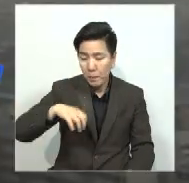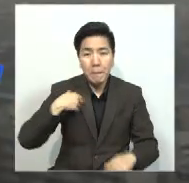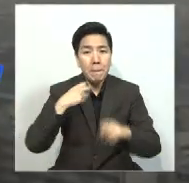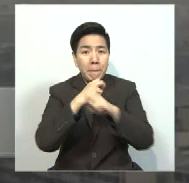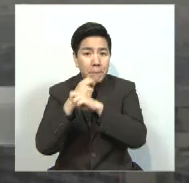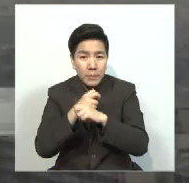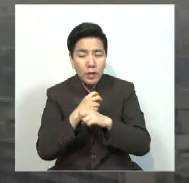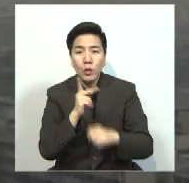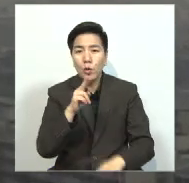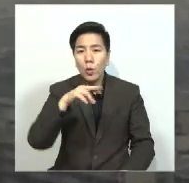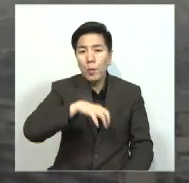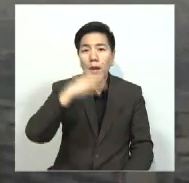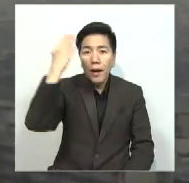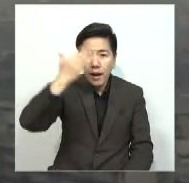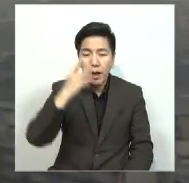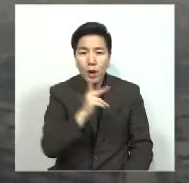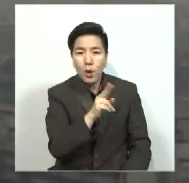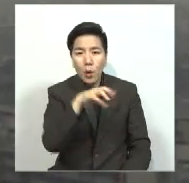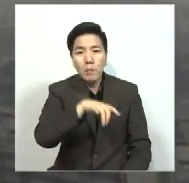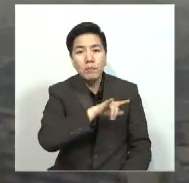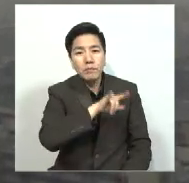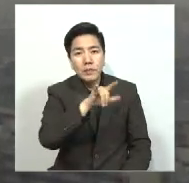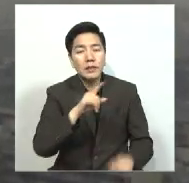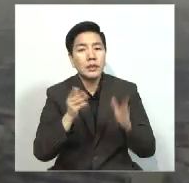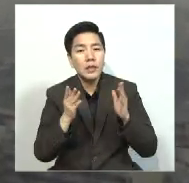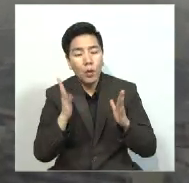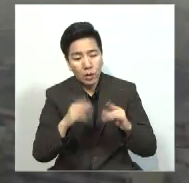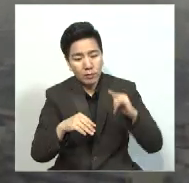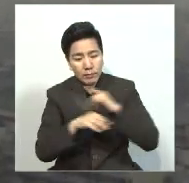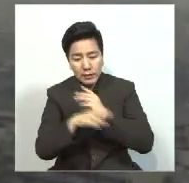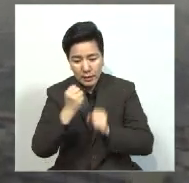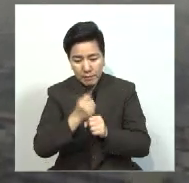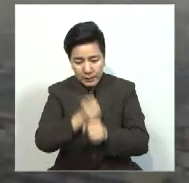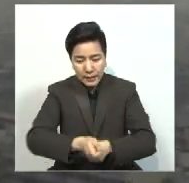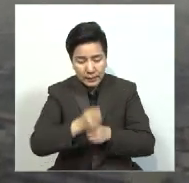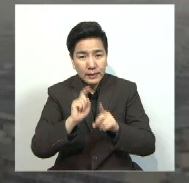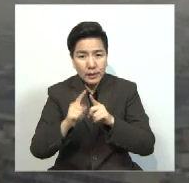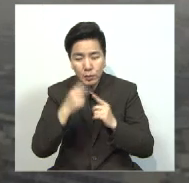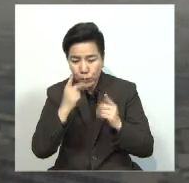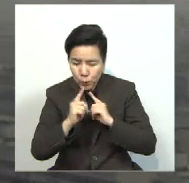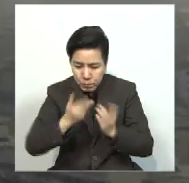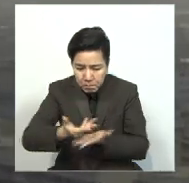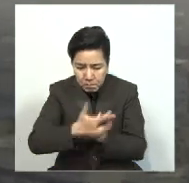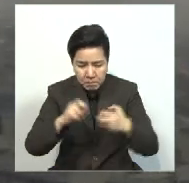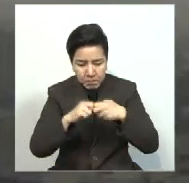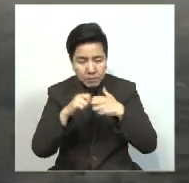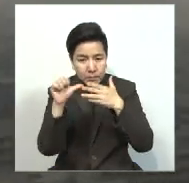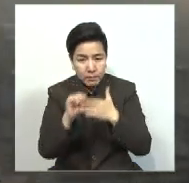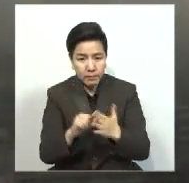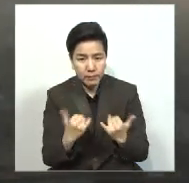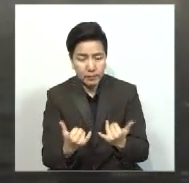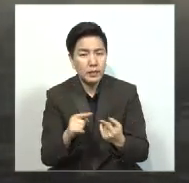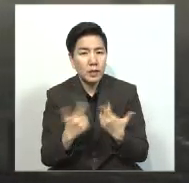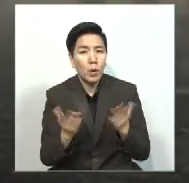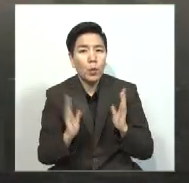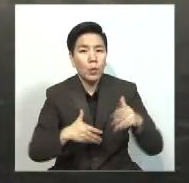มมลพิษกรมอุตุนิยมวิทยากรมฝนหลวงและการบินเกษตรเรียกว่าก็จะเป็นทุกหน่วยงานที่เกี่ยวข้องนะคะจะมาร่วมหารือเพื่อแก้ปัญหากันค ่ะ